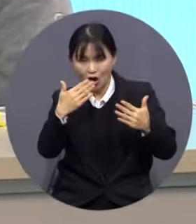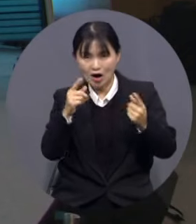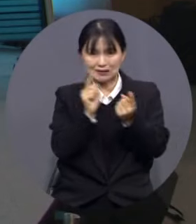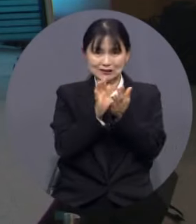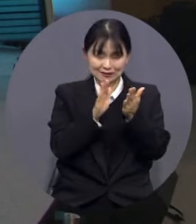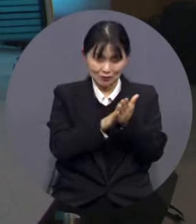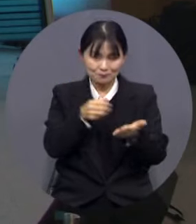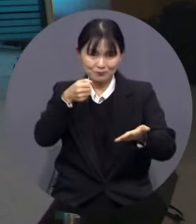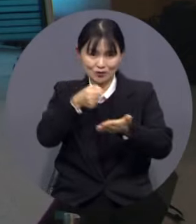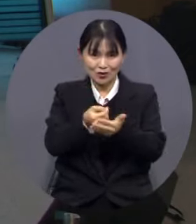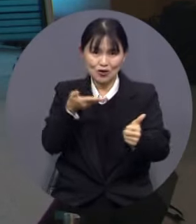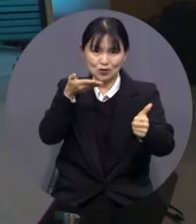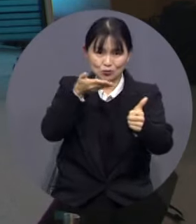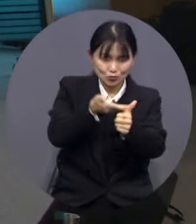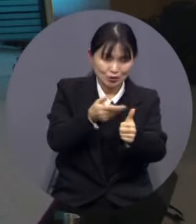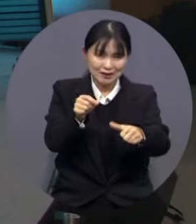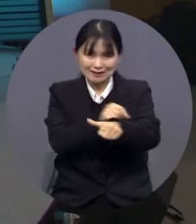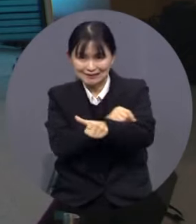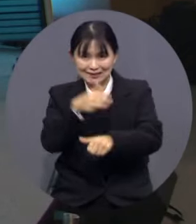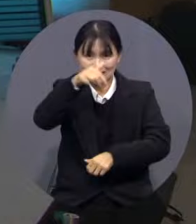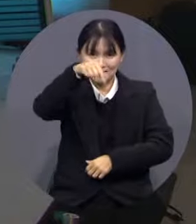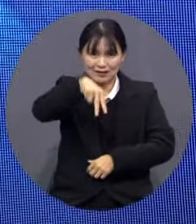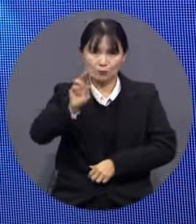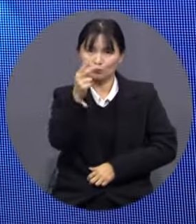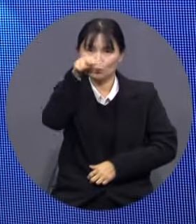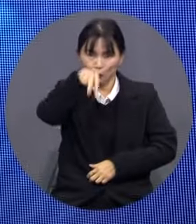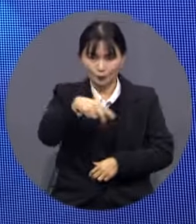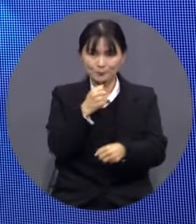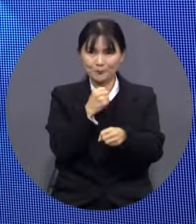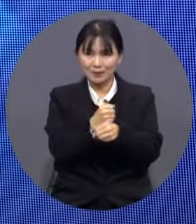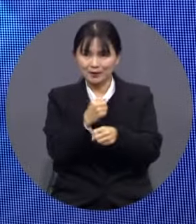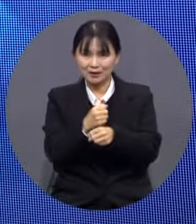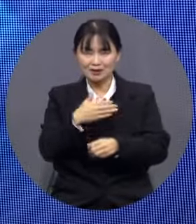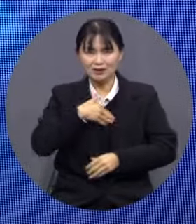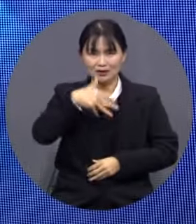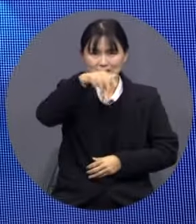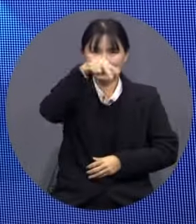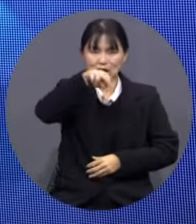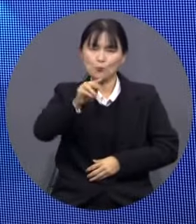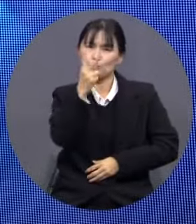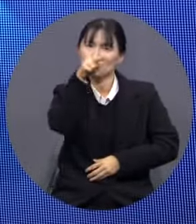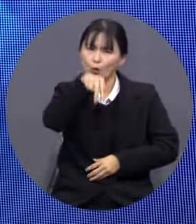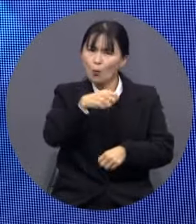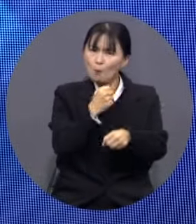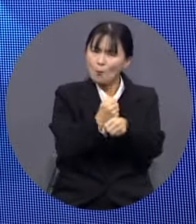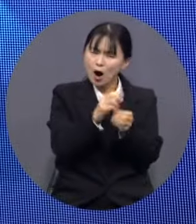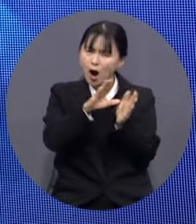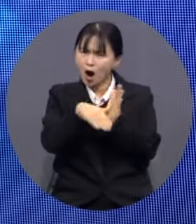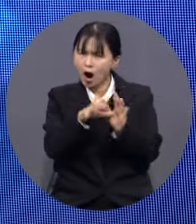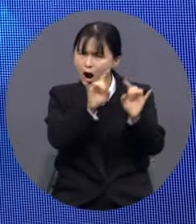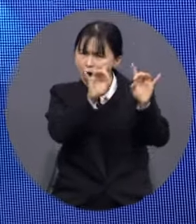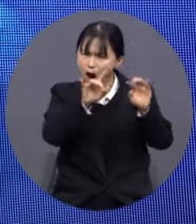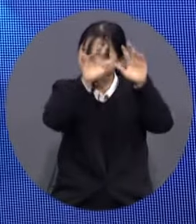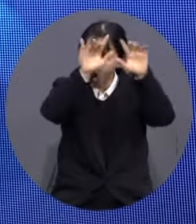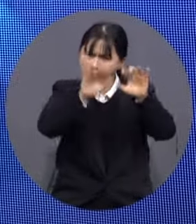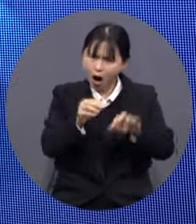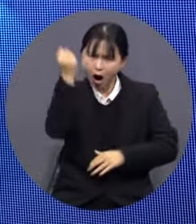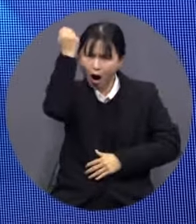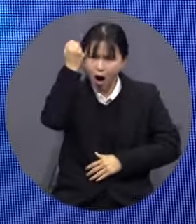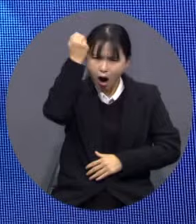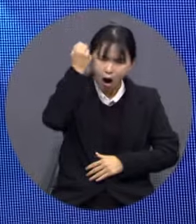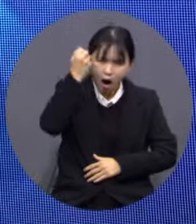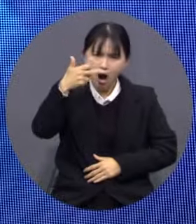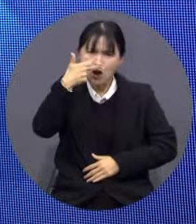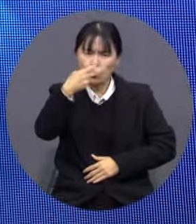직접 정해 제주 특화 챗봇을 만들어 봅니다. 저는 챗봇이 만들 때 하나하나 다 입력해야 되고 이제